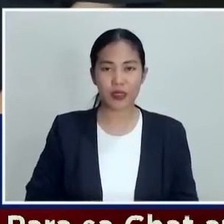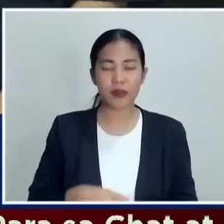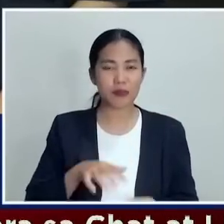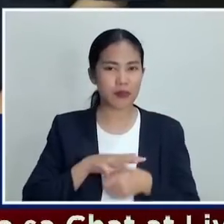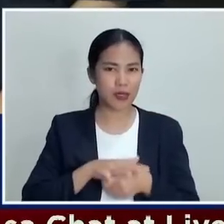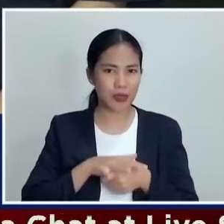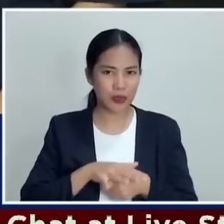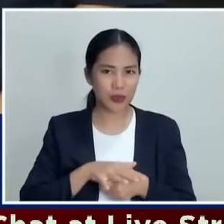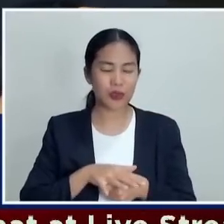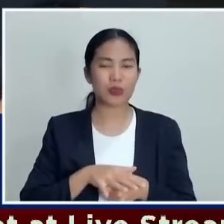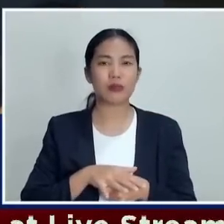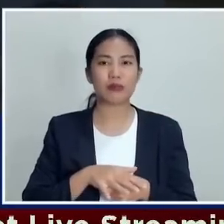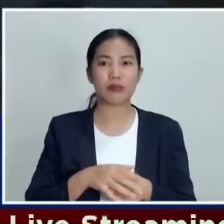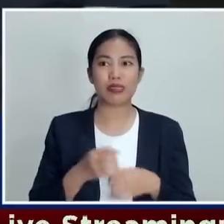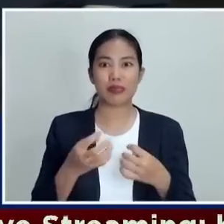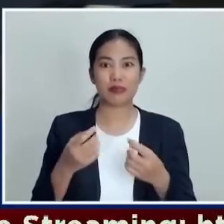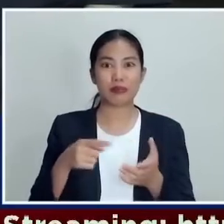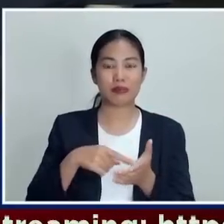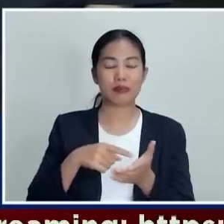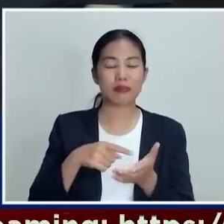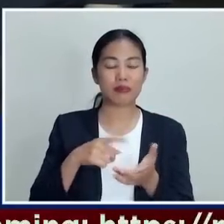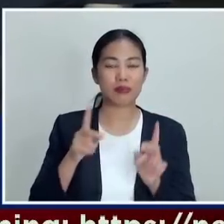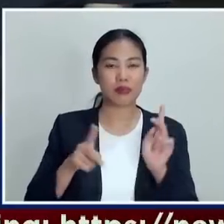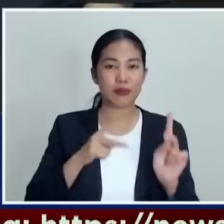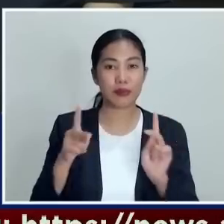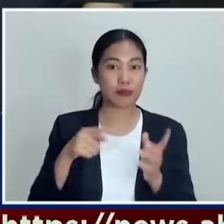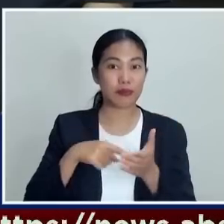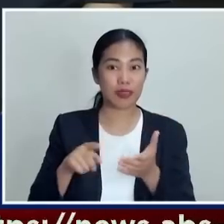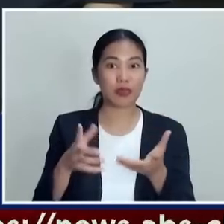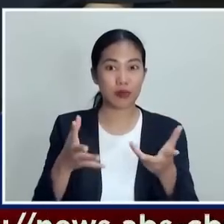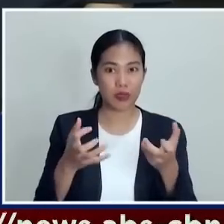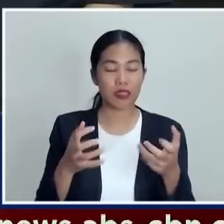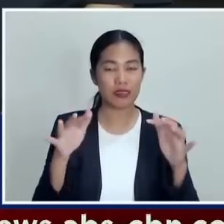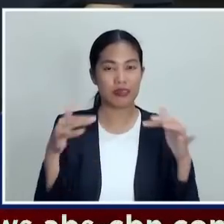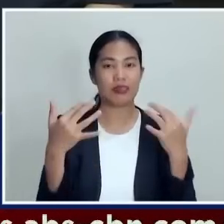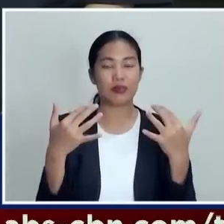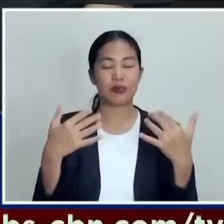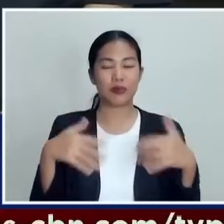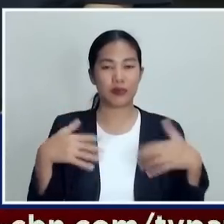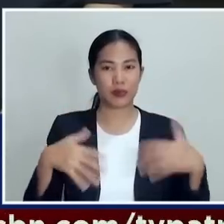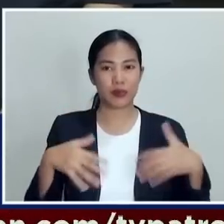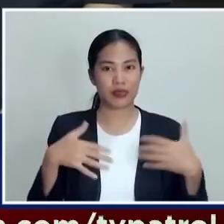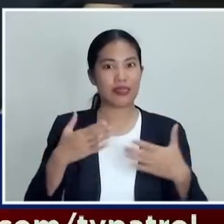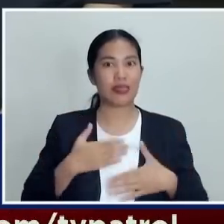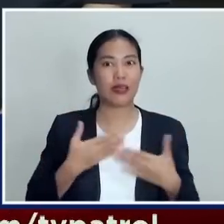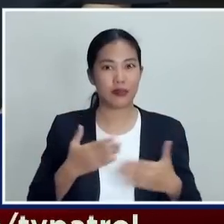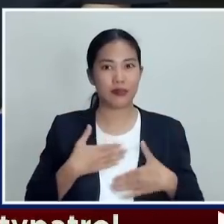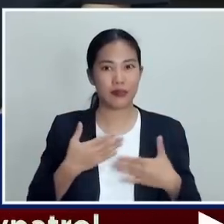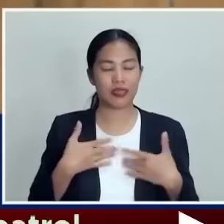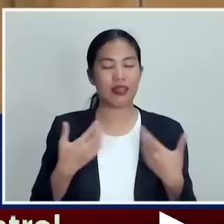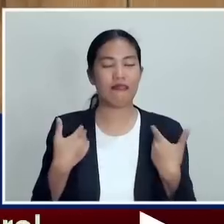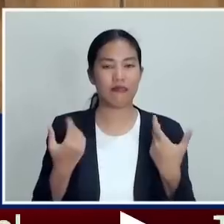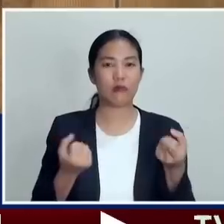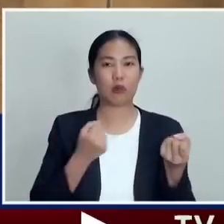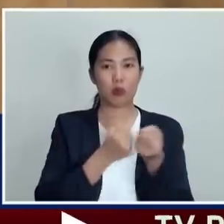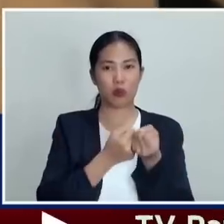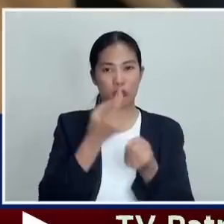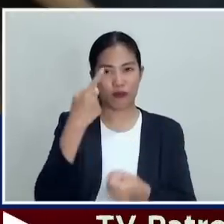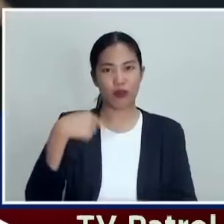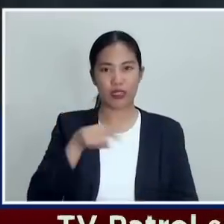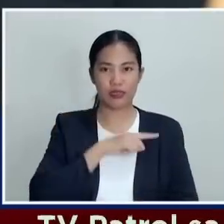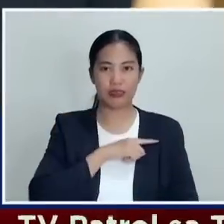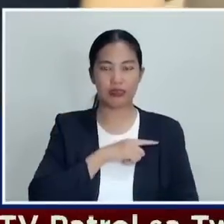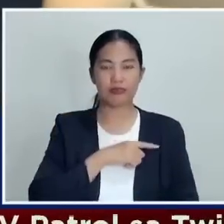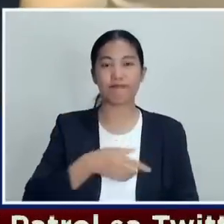talagang nagbayad para manood and nakakatuwa isipin na ganun kalaki yung suporta nila para sa amin po. MJ